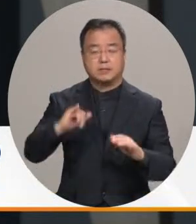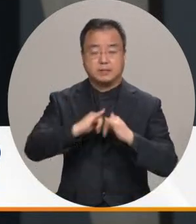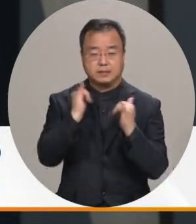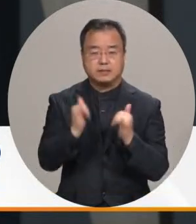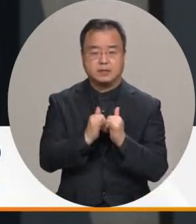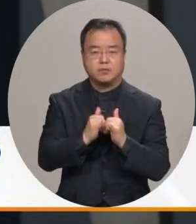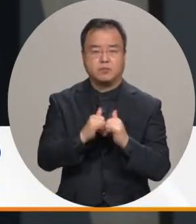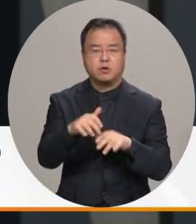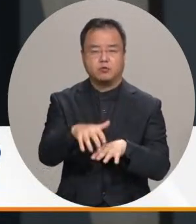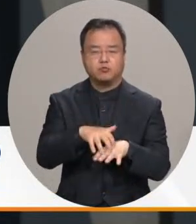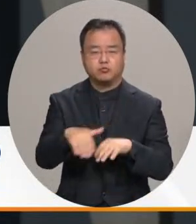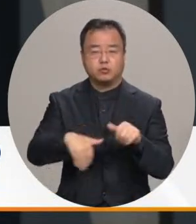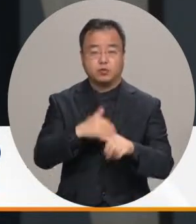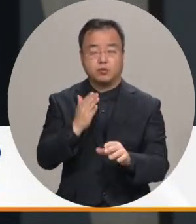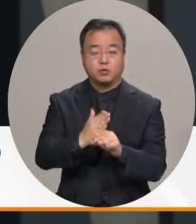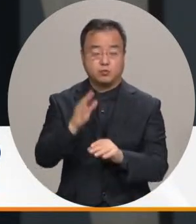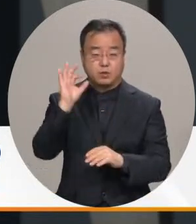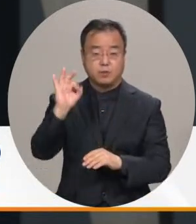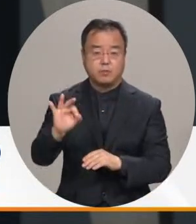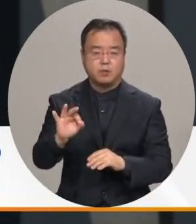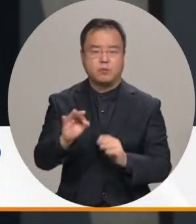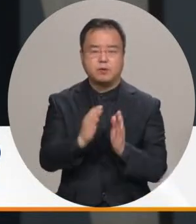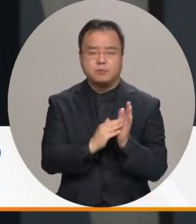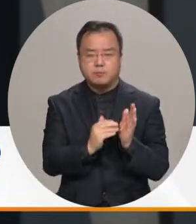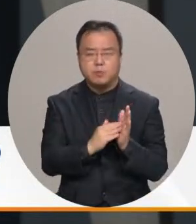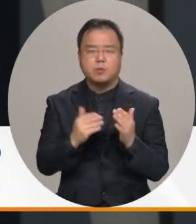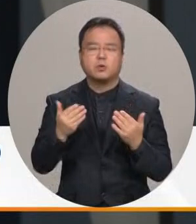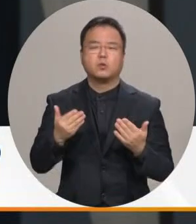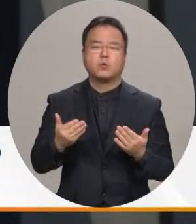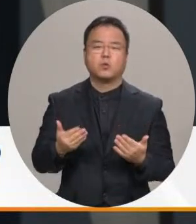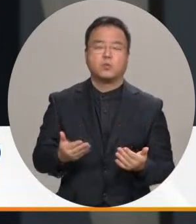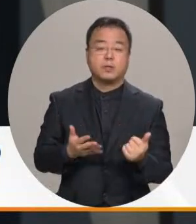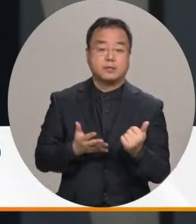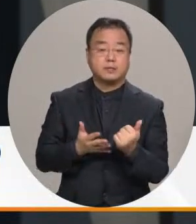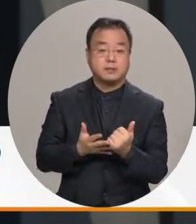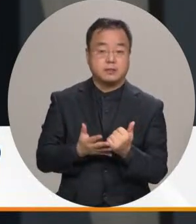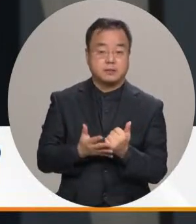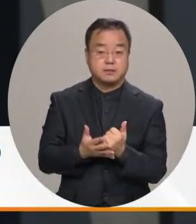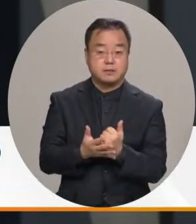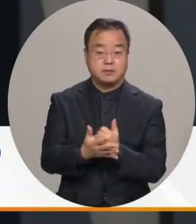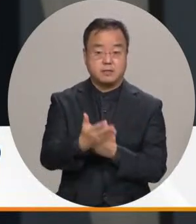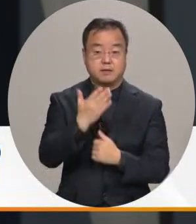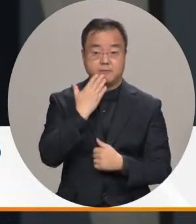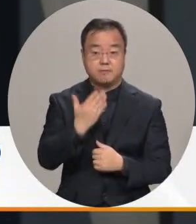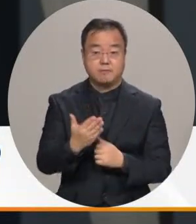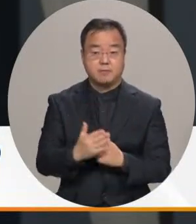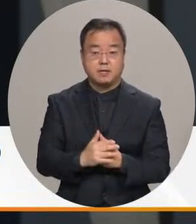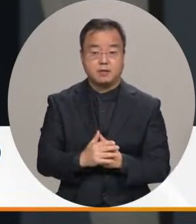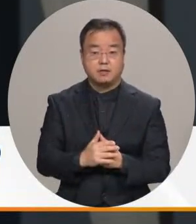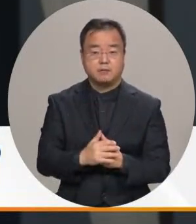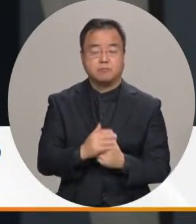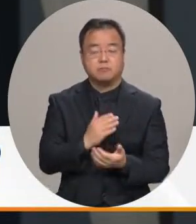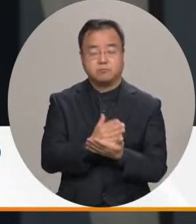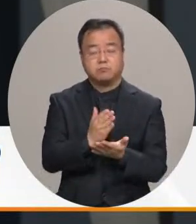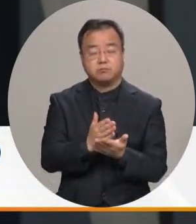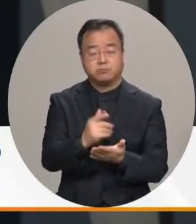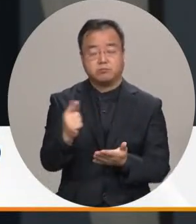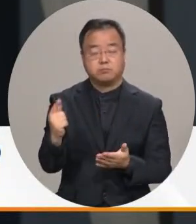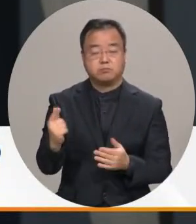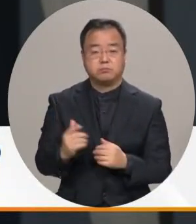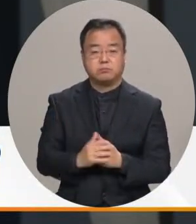구조적으로 봤을 때 은밀하게 또 조용히 영향력이 전방위에 펼쳐진다고 할 수